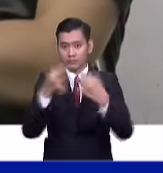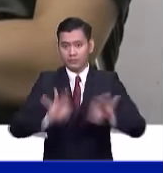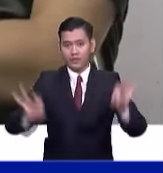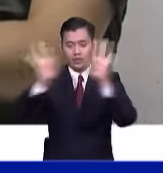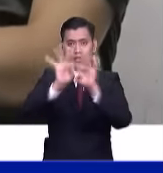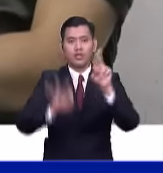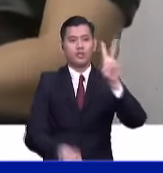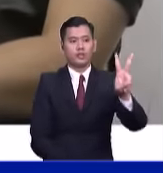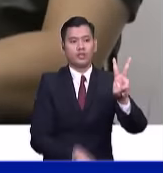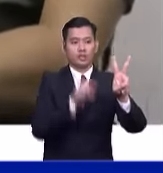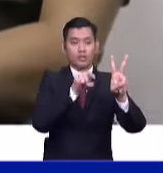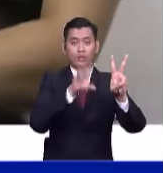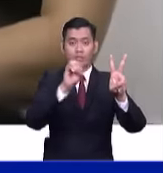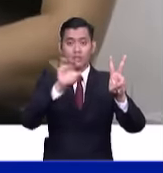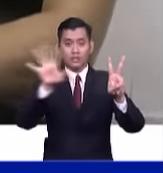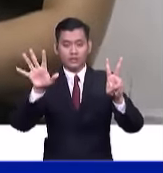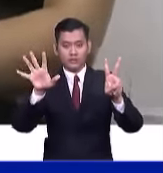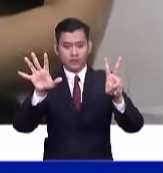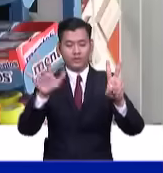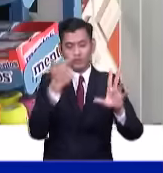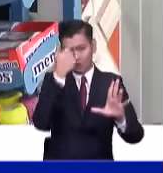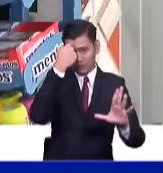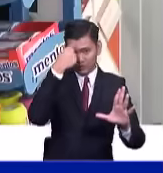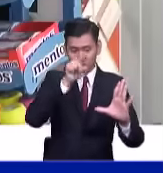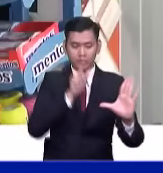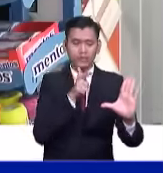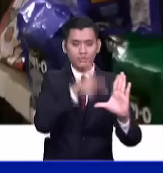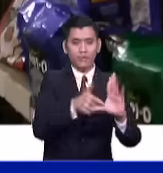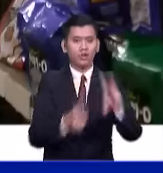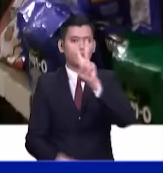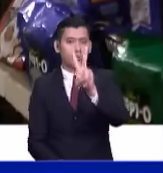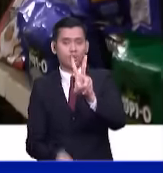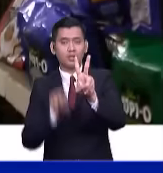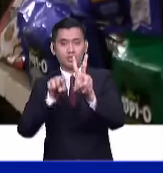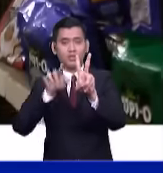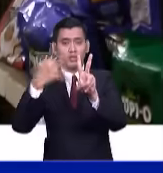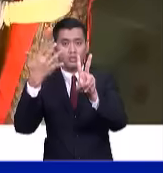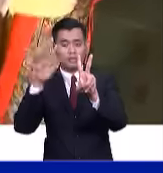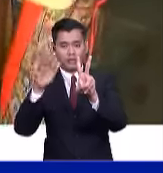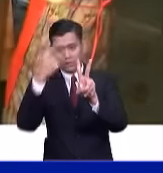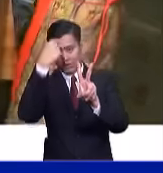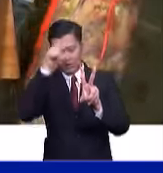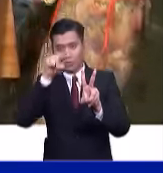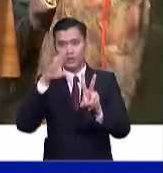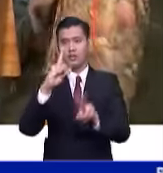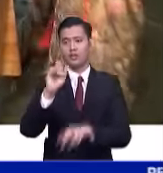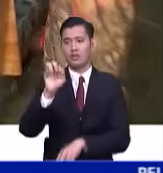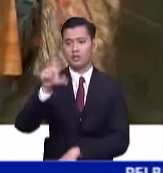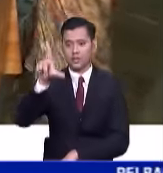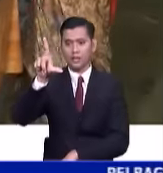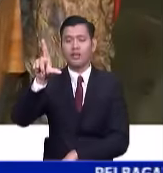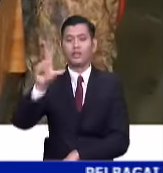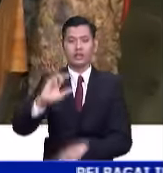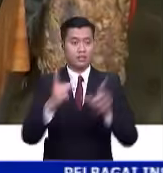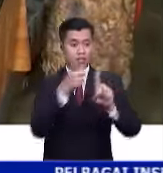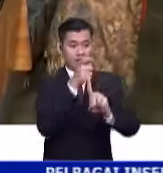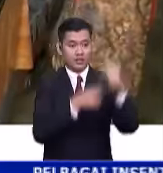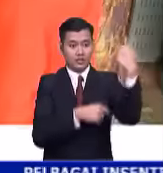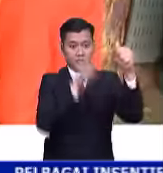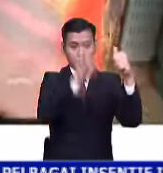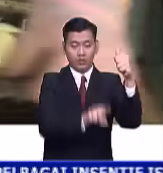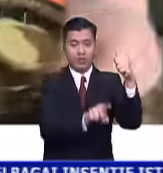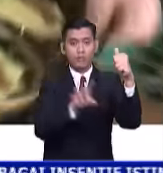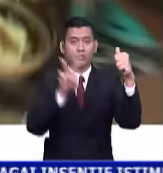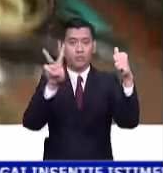RM2.05 seliter bagi petrol RON95 dan RM2.15 seliter bagi diesel sejak 10 Februari. Manakala